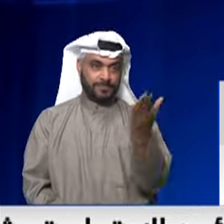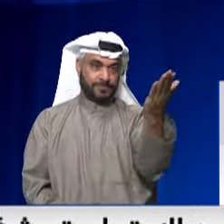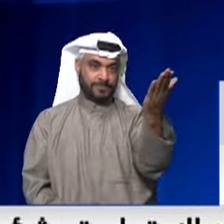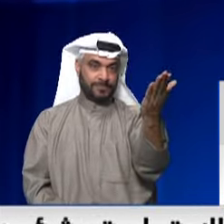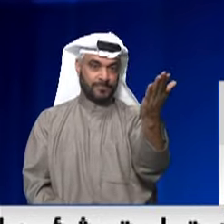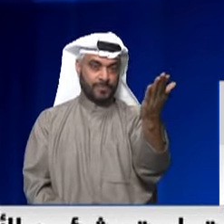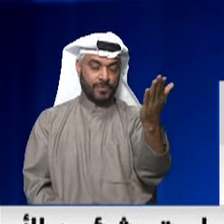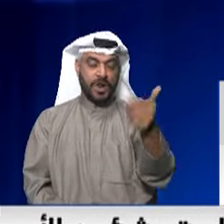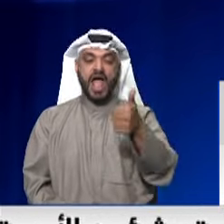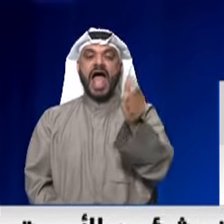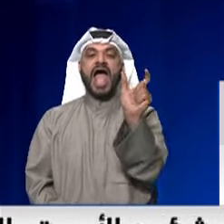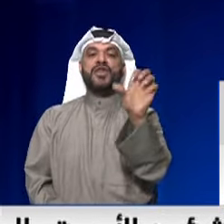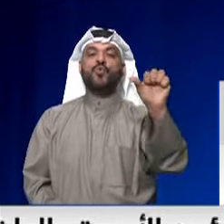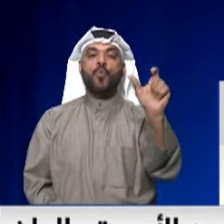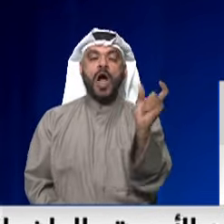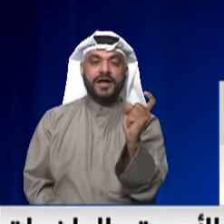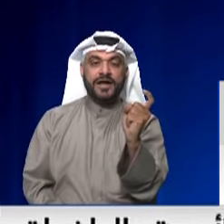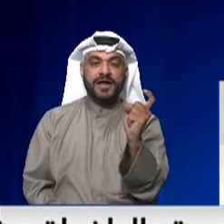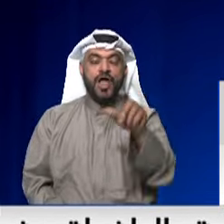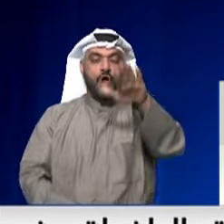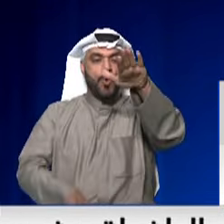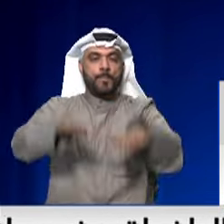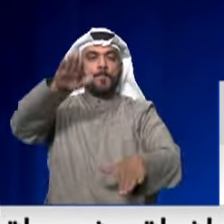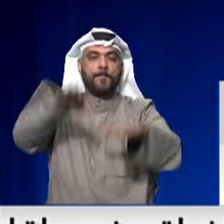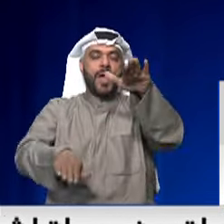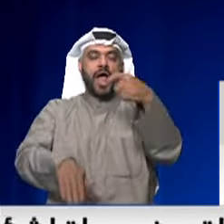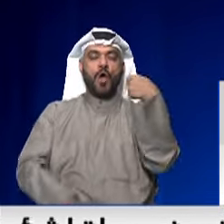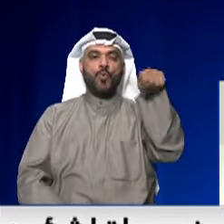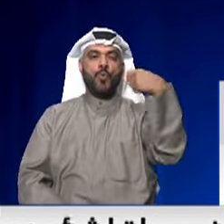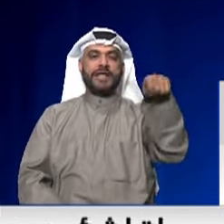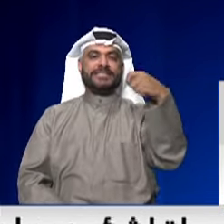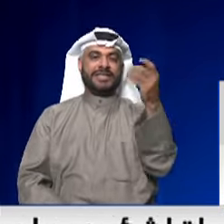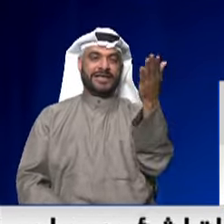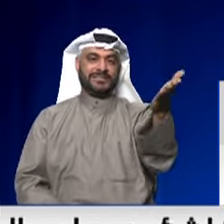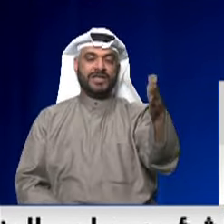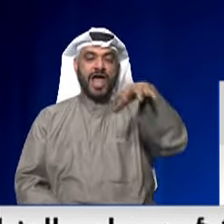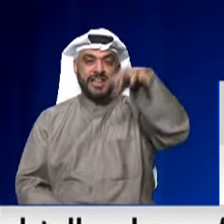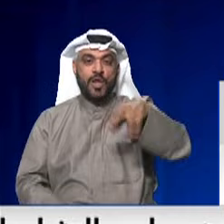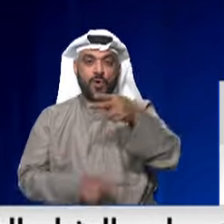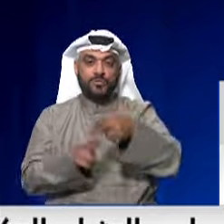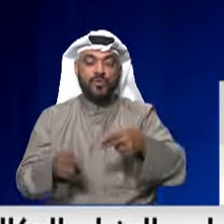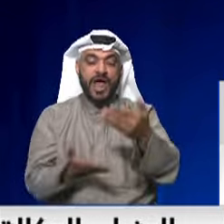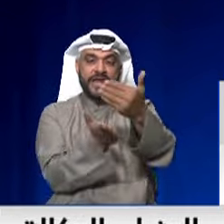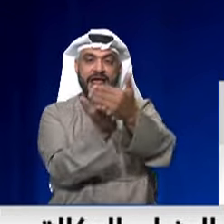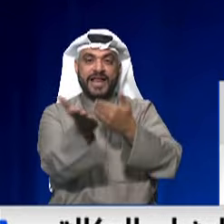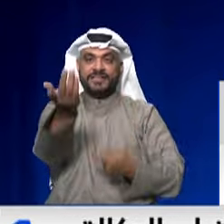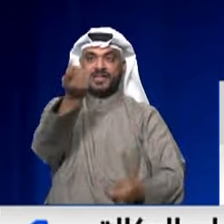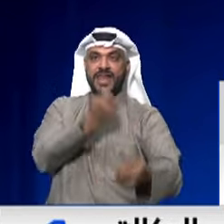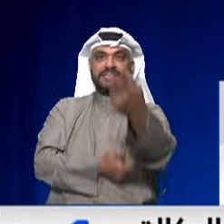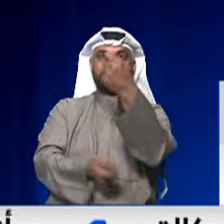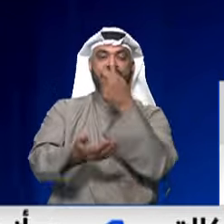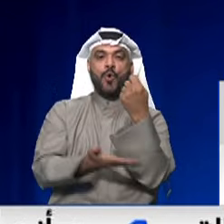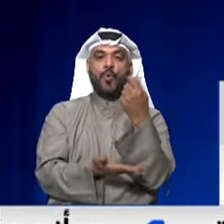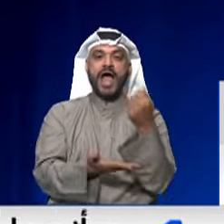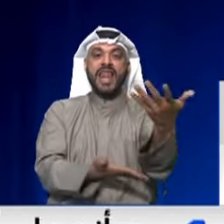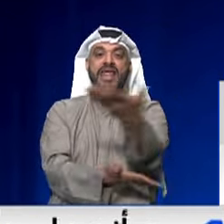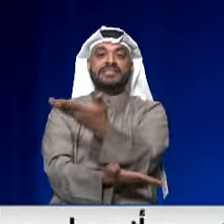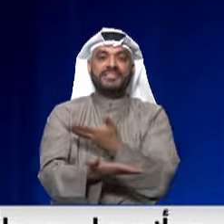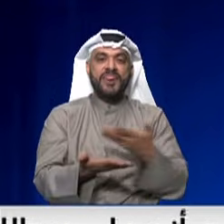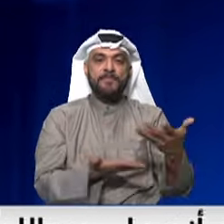الدكتور أنور علي عبد الله المضف وزيرا للمالية ووزير دولة للشؤون الاقتصادية والاستثمار.